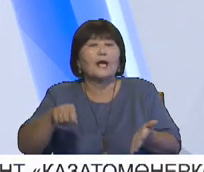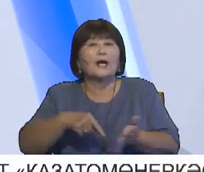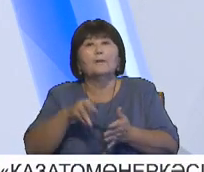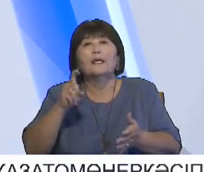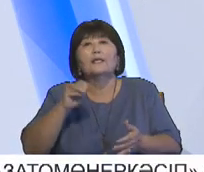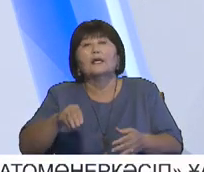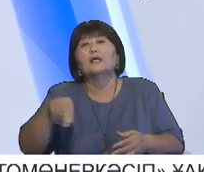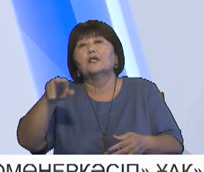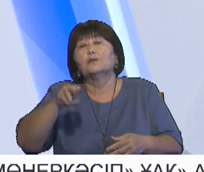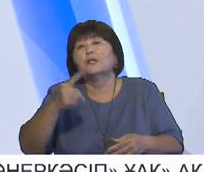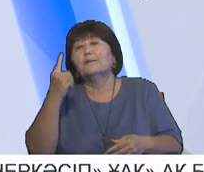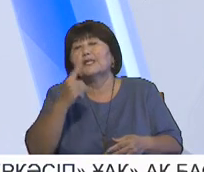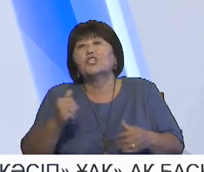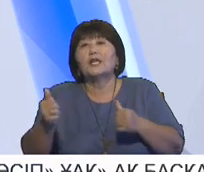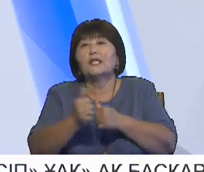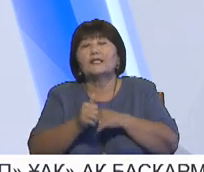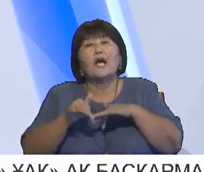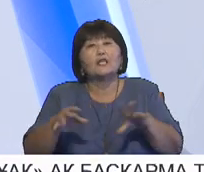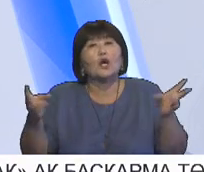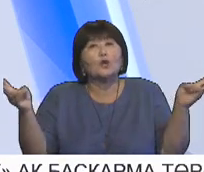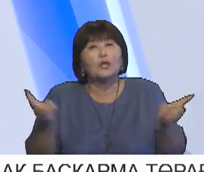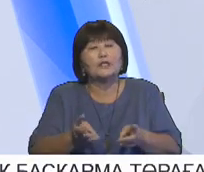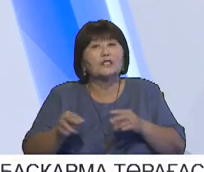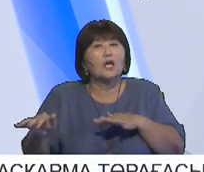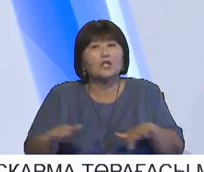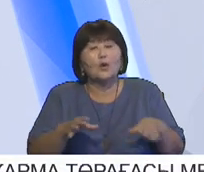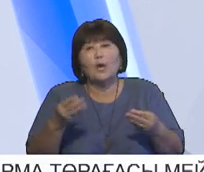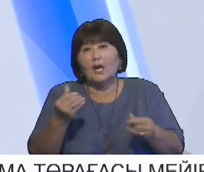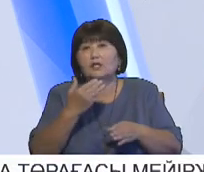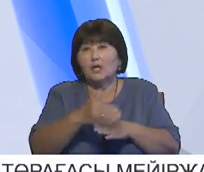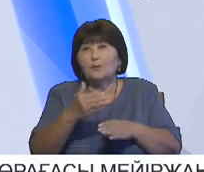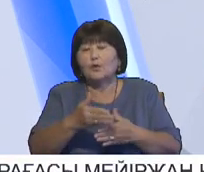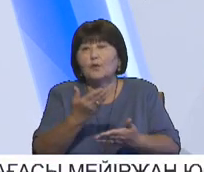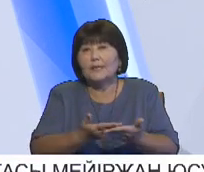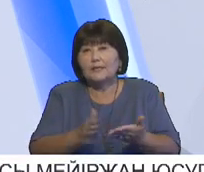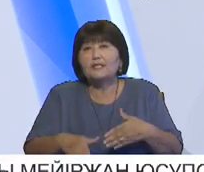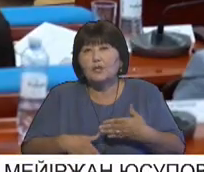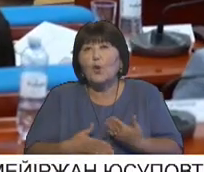мәслихат депутаттары бірінші кезекте атқарылуы тиіс шаруаларға қаражат бөлу мәселесін қолдады.